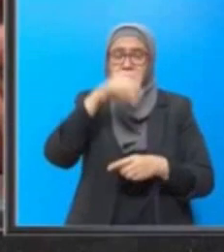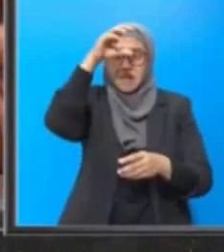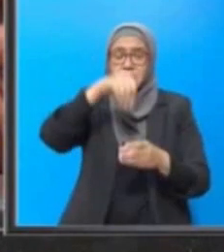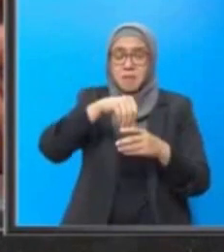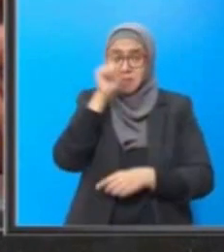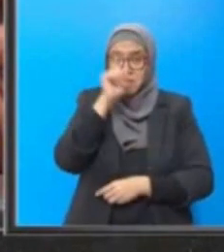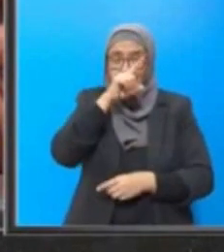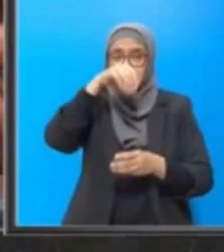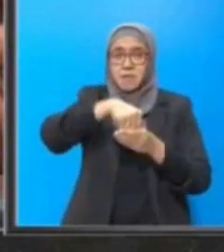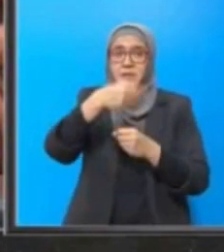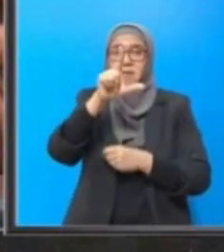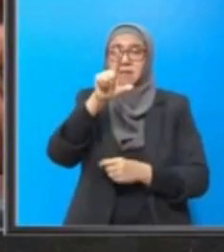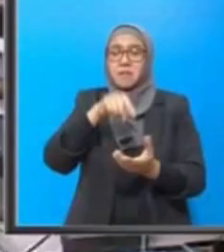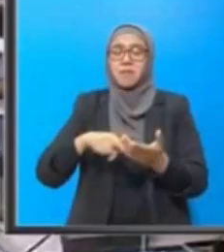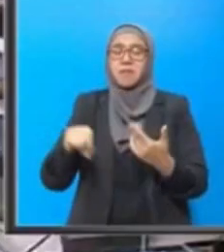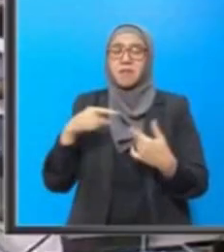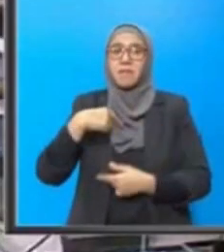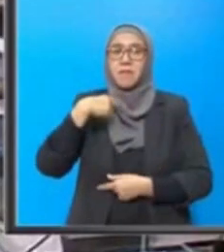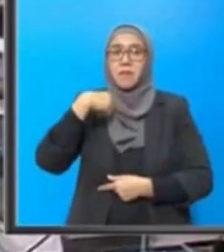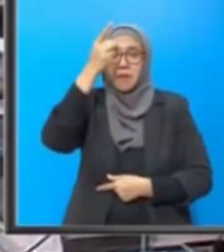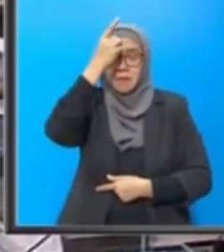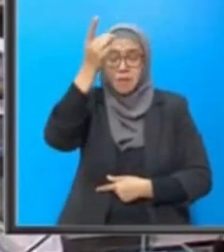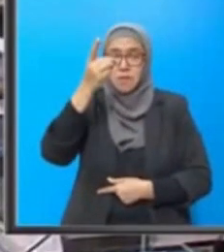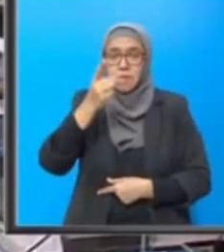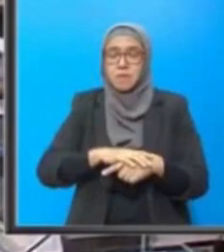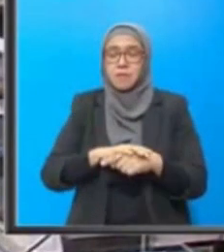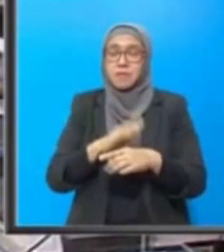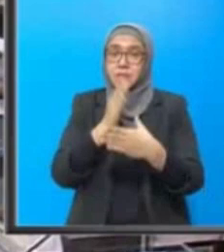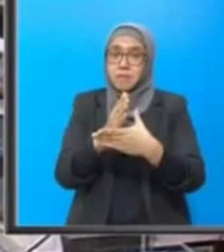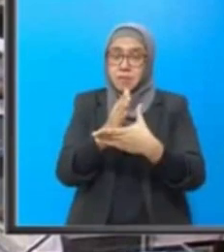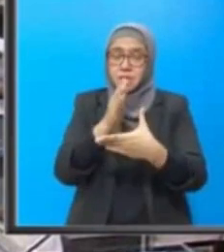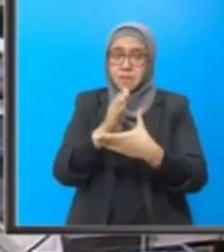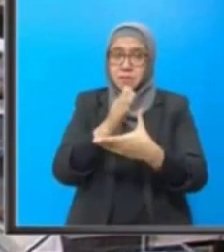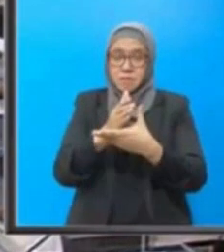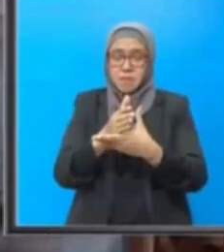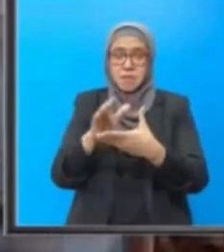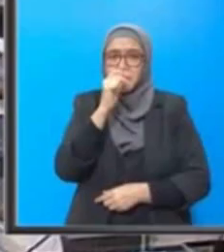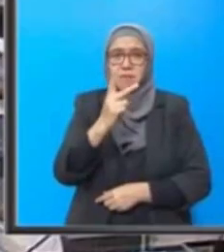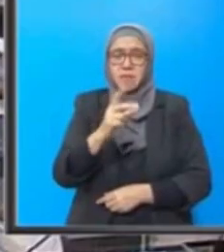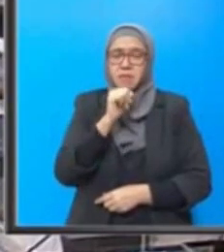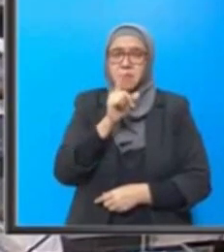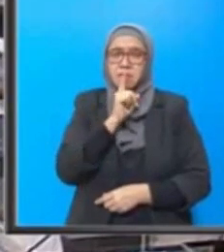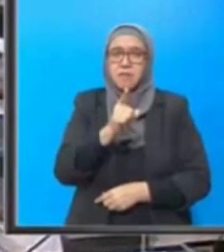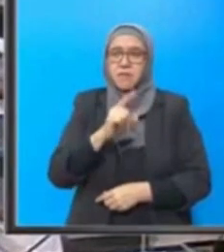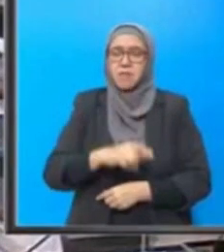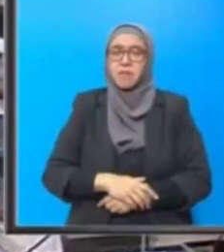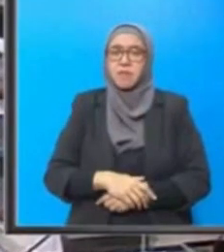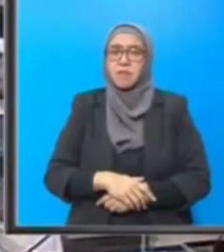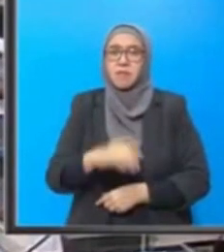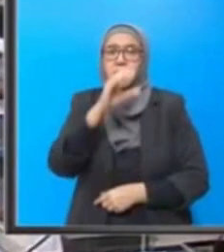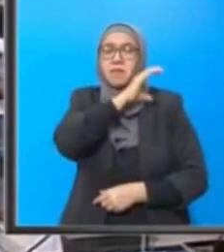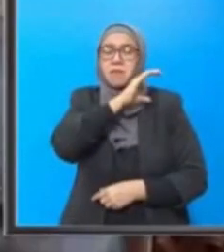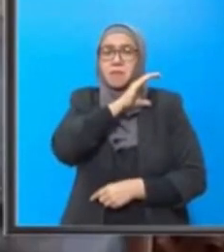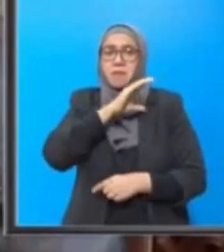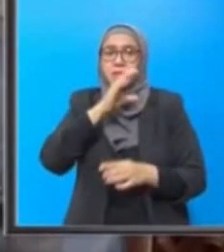ya jatuh stiker yang dipertuan speaker sini ke Vena Oleh karena itu keputusan saya lah ya masih kalau ada masa saya